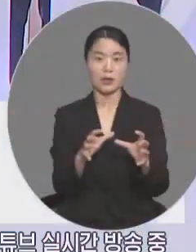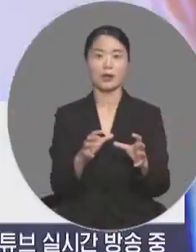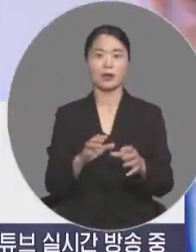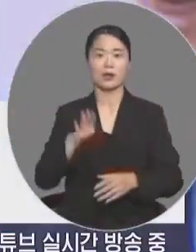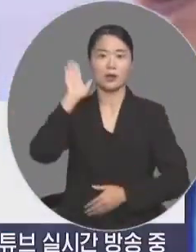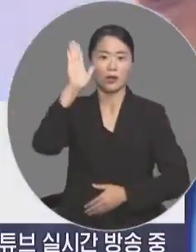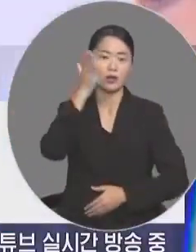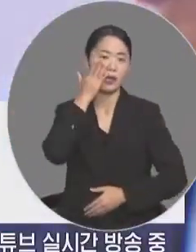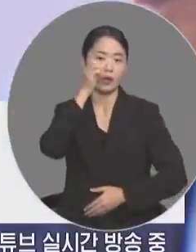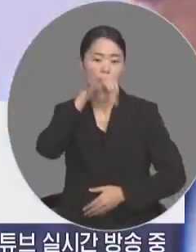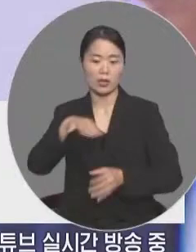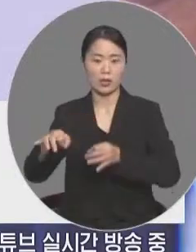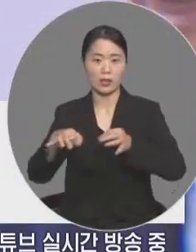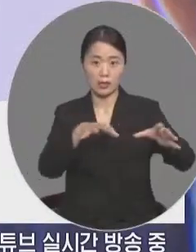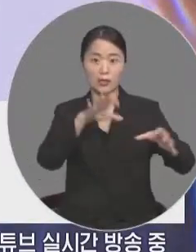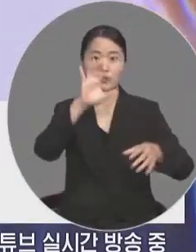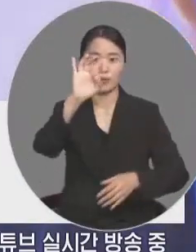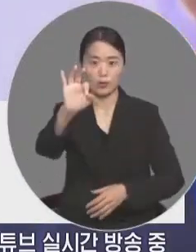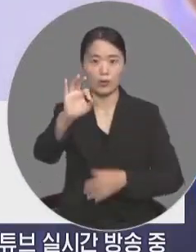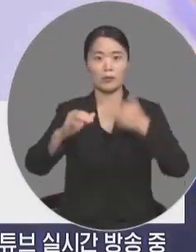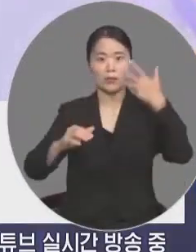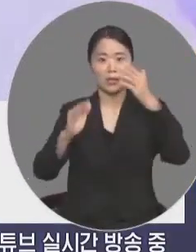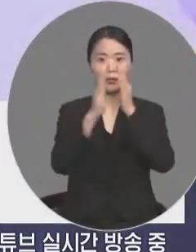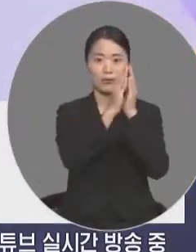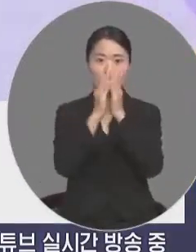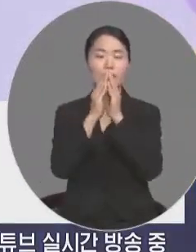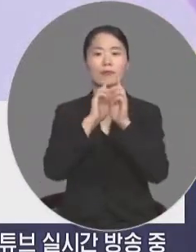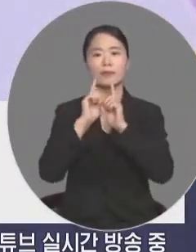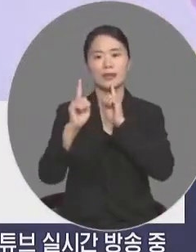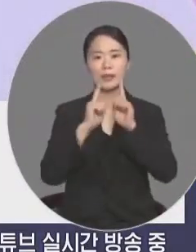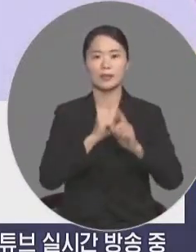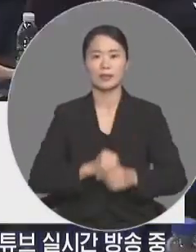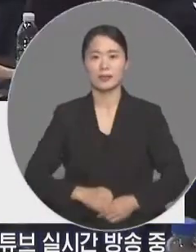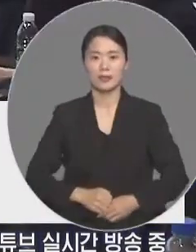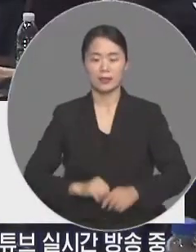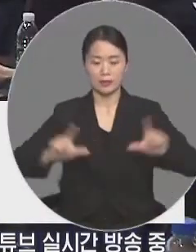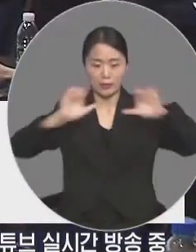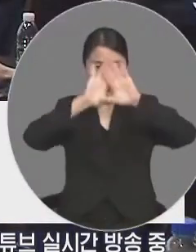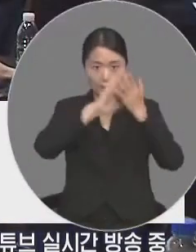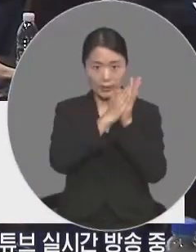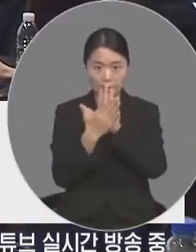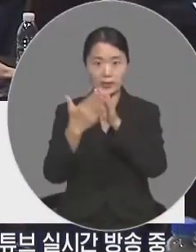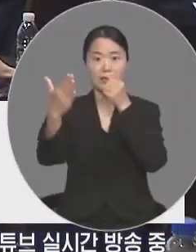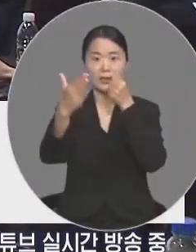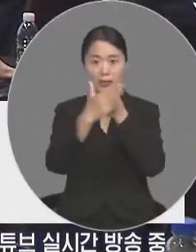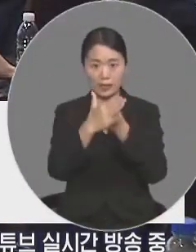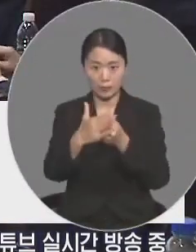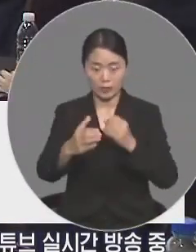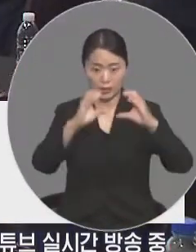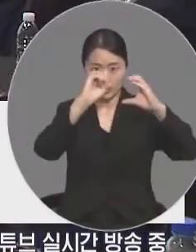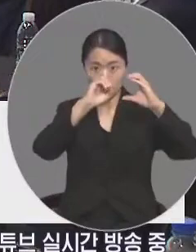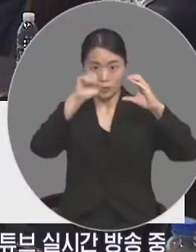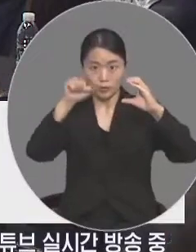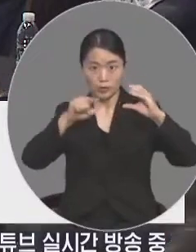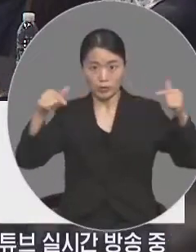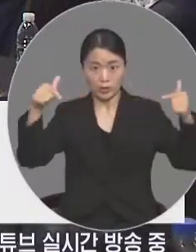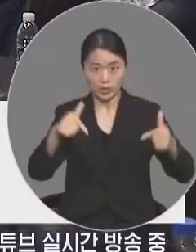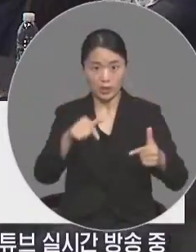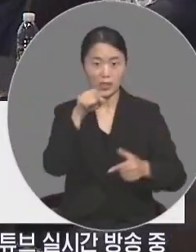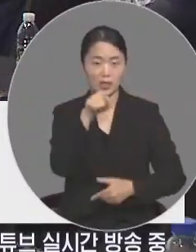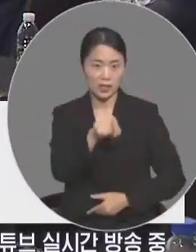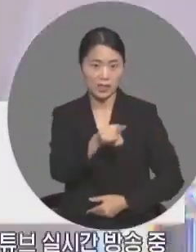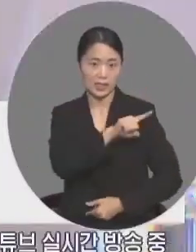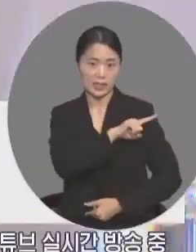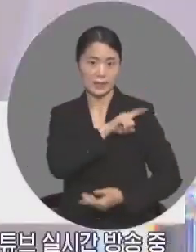원이라고 밝혔습니다. 최 회장은 기후 변화 때문에 탄소 감축이 가장 시급한 문제라며 생태계 보호를